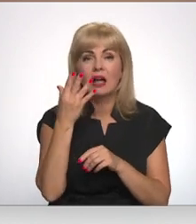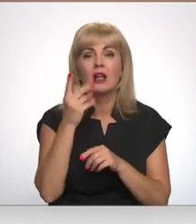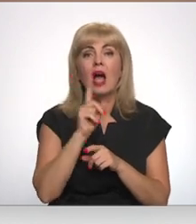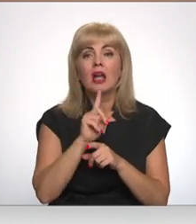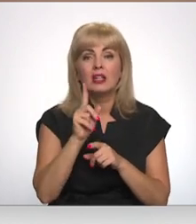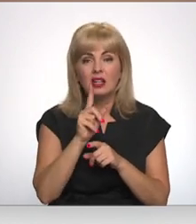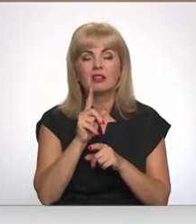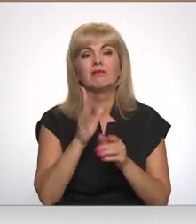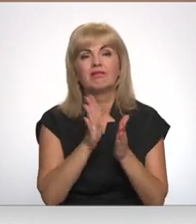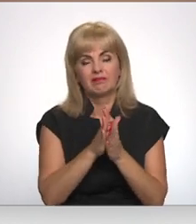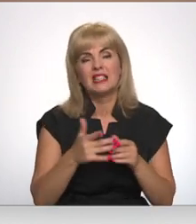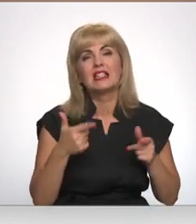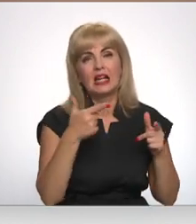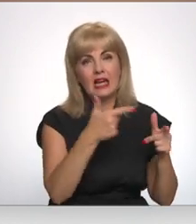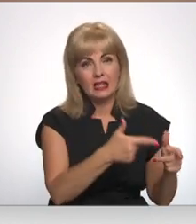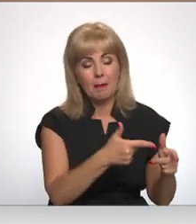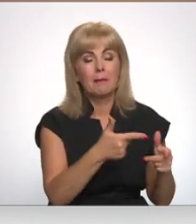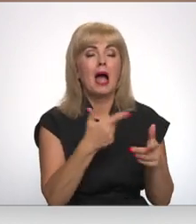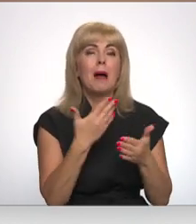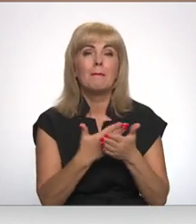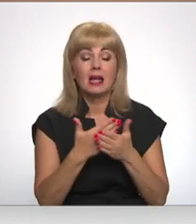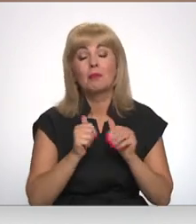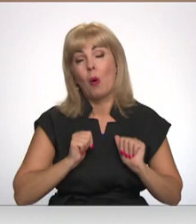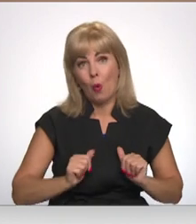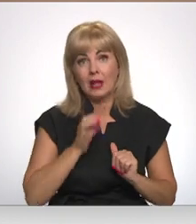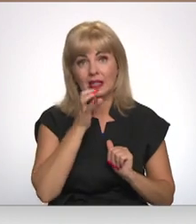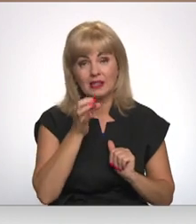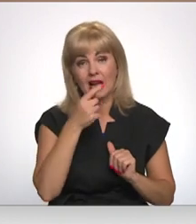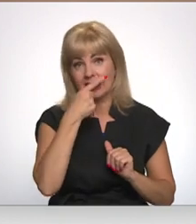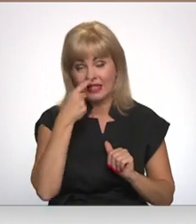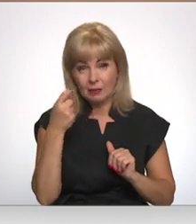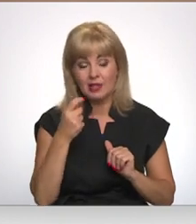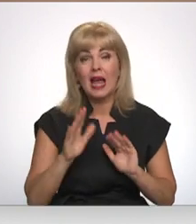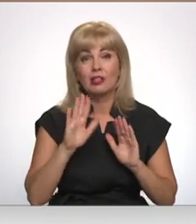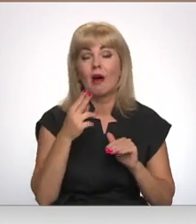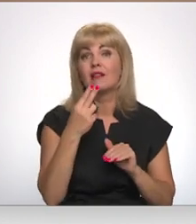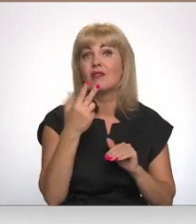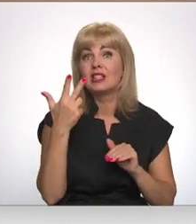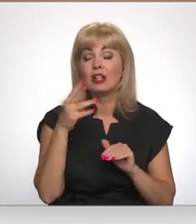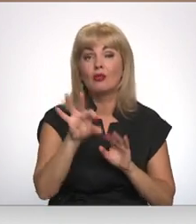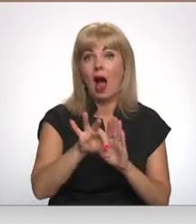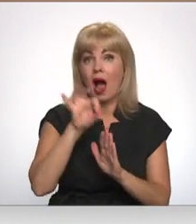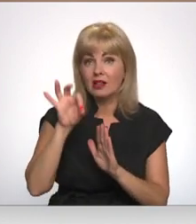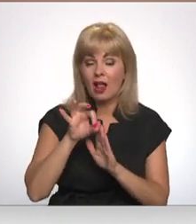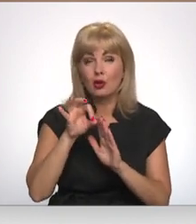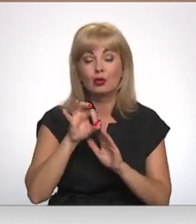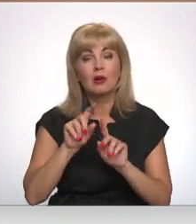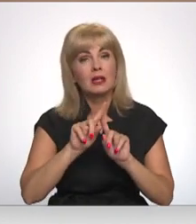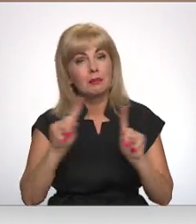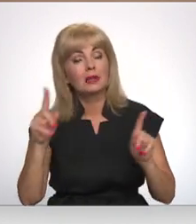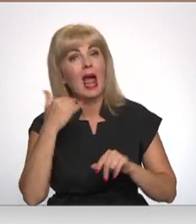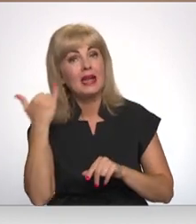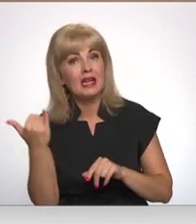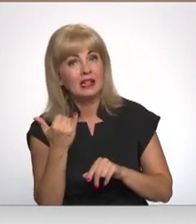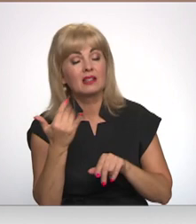uz mēslukasti. Jo, teiksim, godīgi sakot, no 100, ja izdodas 2-3 atlasīt kaut ko tādu interesantu,